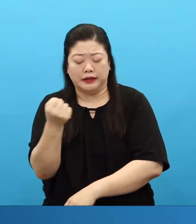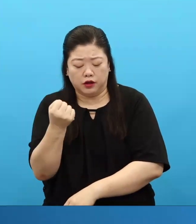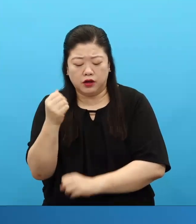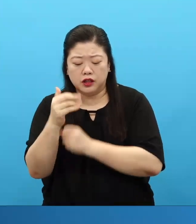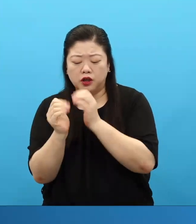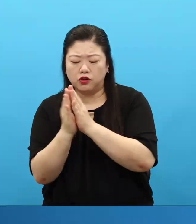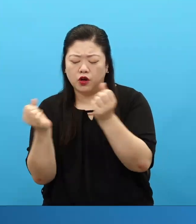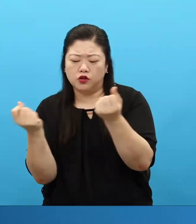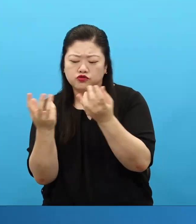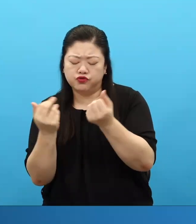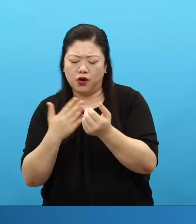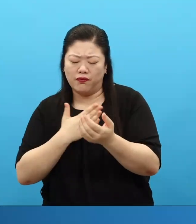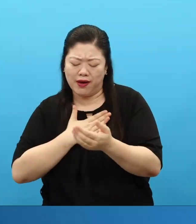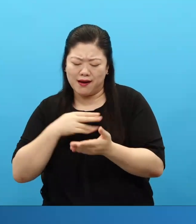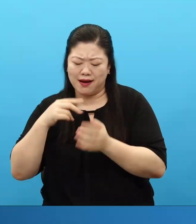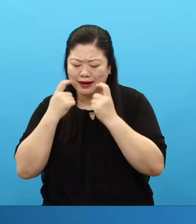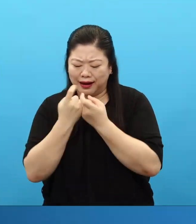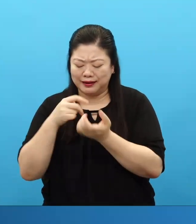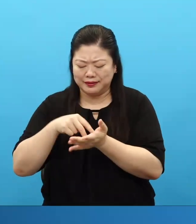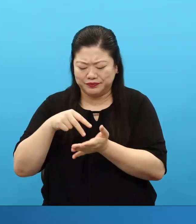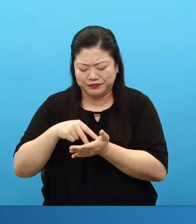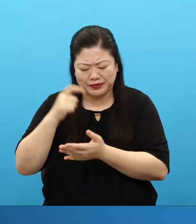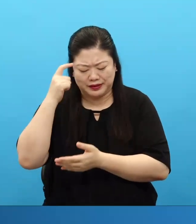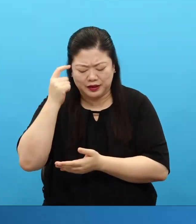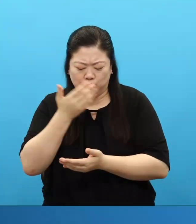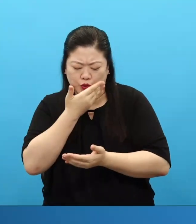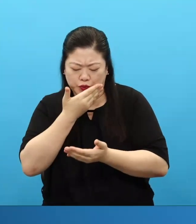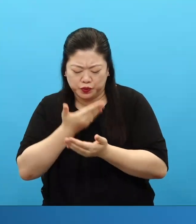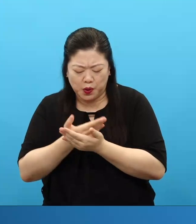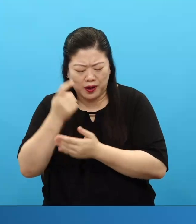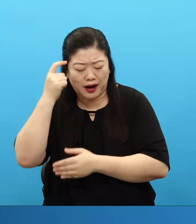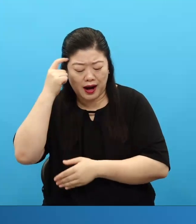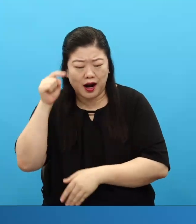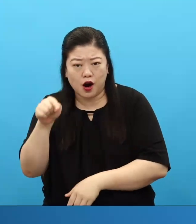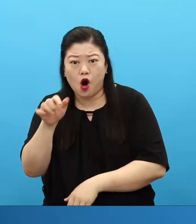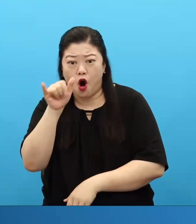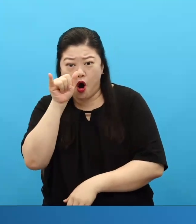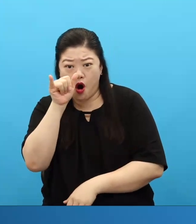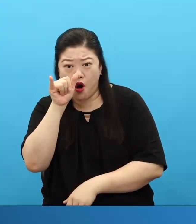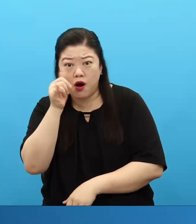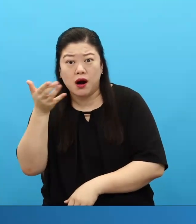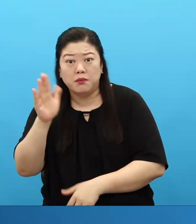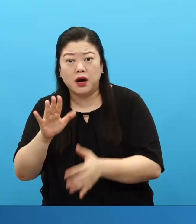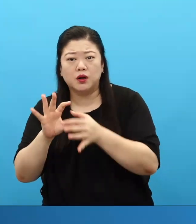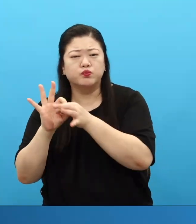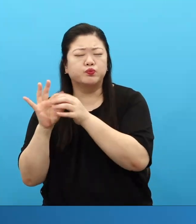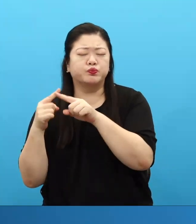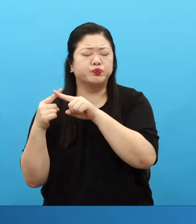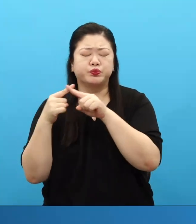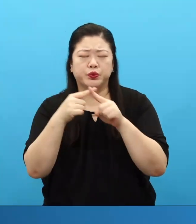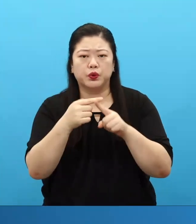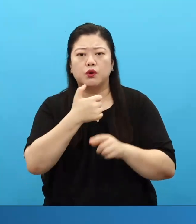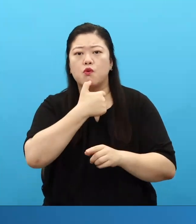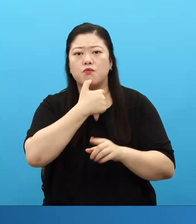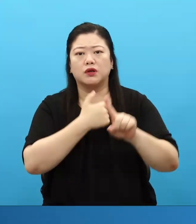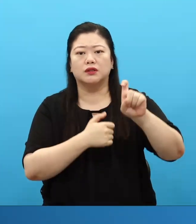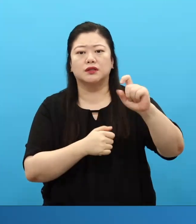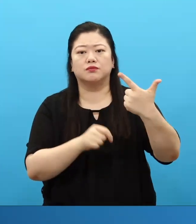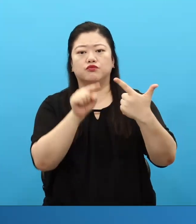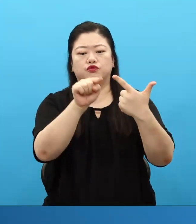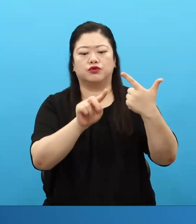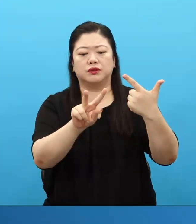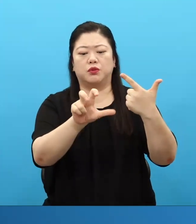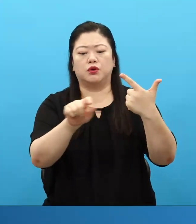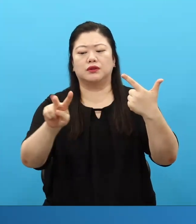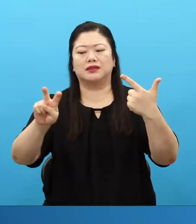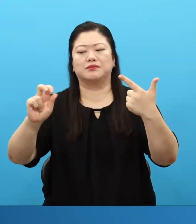10 secrets. 그렇죠. Isn't that so? 내가 이 언약 속에 있다면 어떤 경우도 살아남습니다. And if I am within this covenant, no matter what the situation,